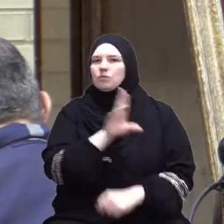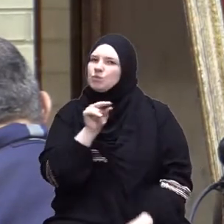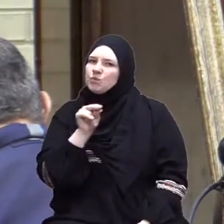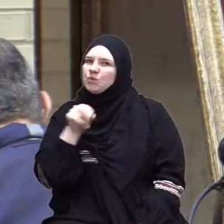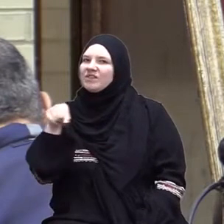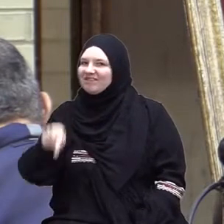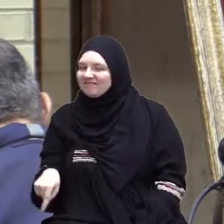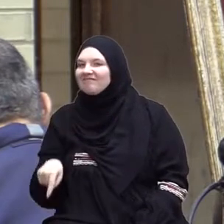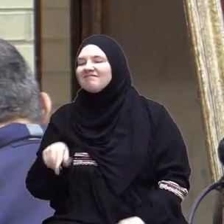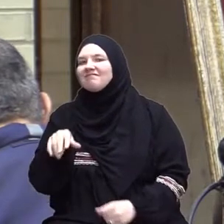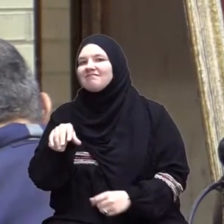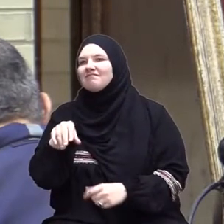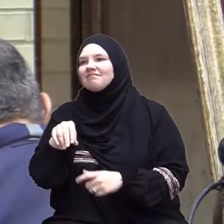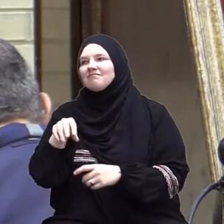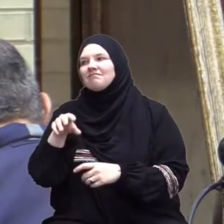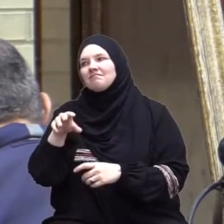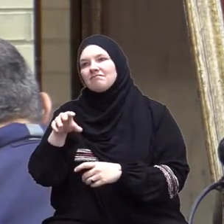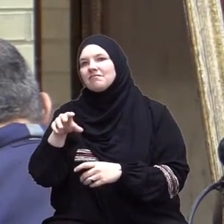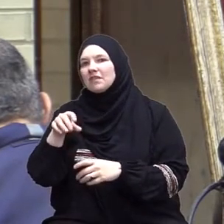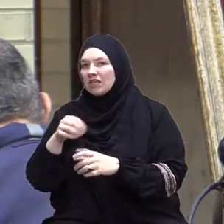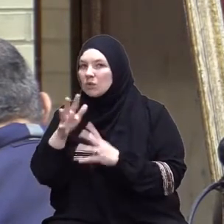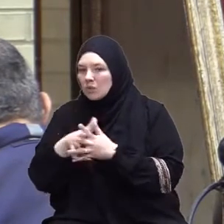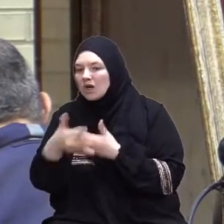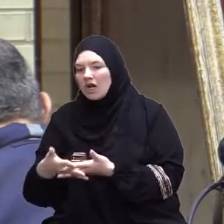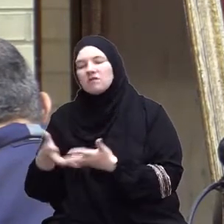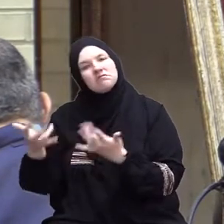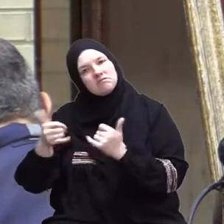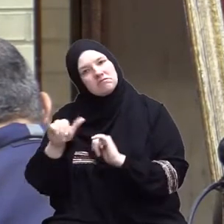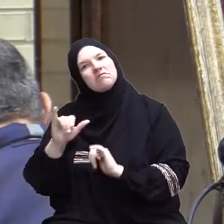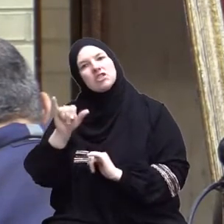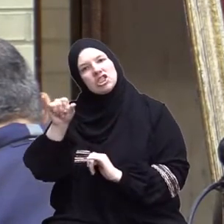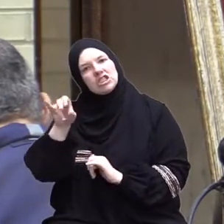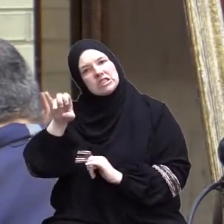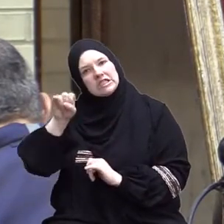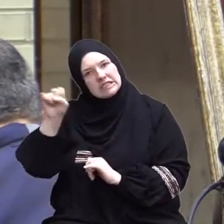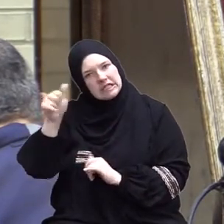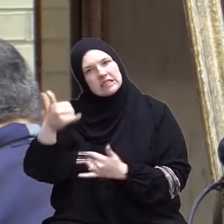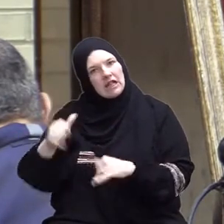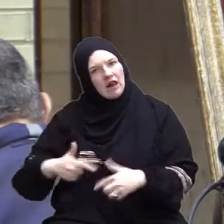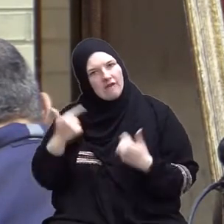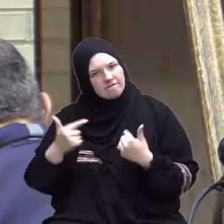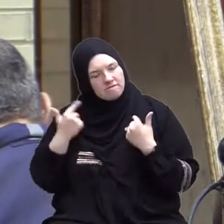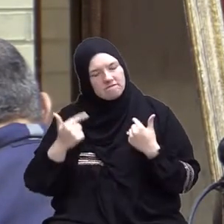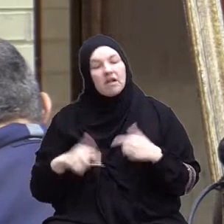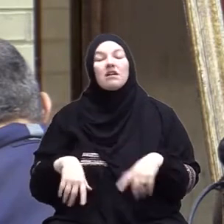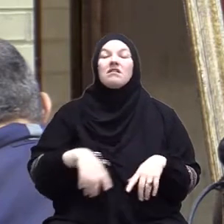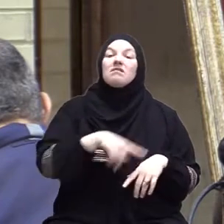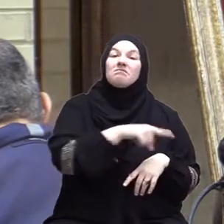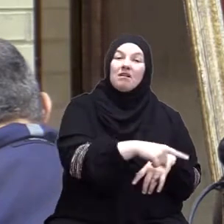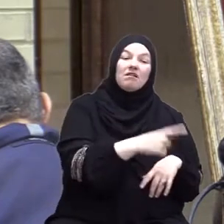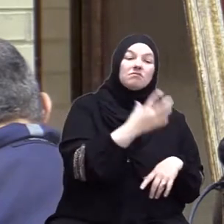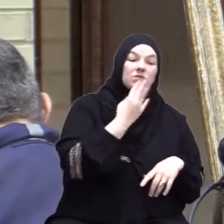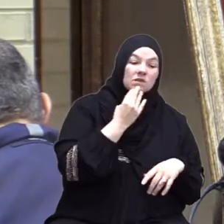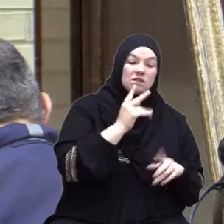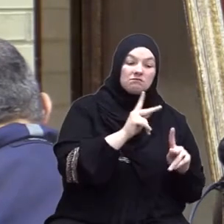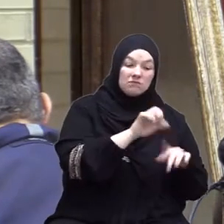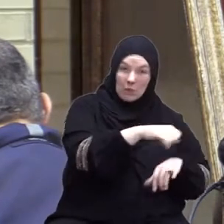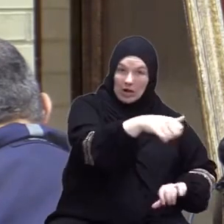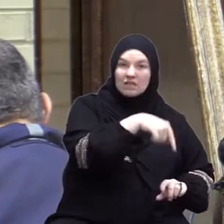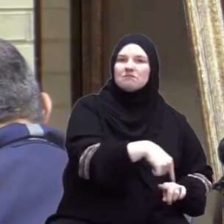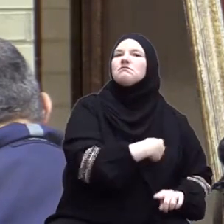anyway. They say, وَقَوْلِهِمْ إِنَّا قَتَلْنَا الْمَسِيحَ عِيسَى بْنَ مَرْيَمَ رَسُولَ اللَّهِ وَمَا قَتَلُوا